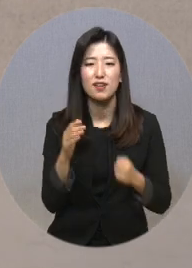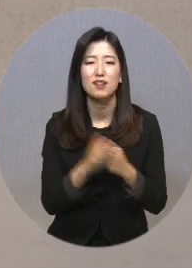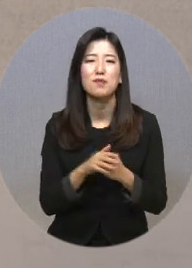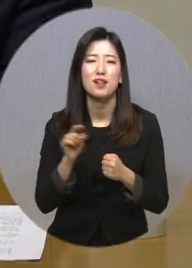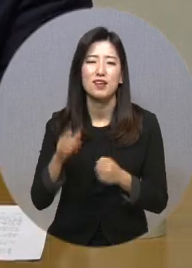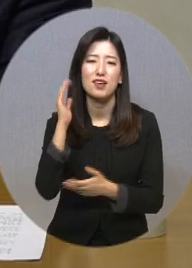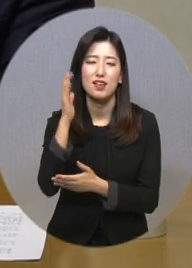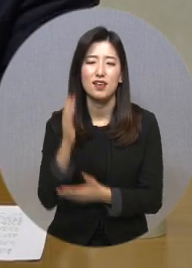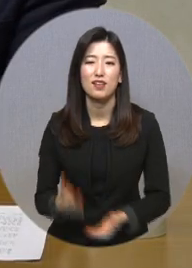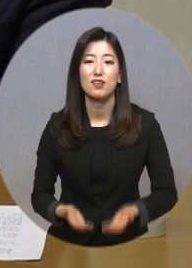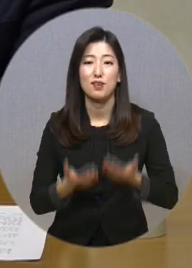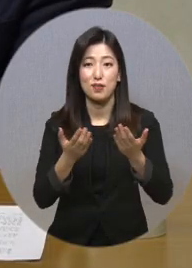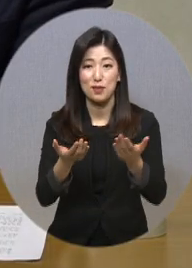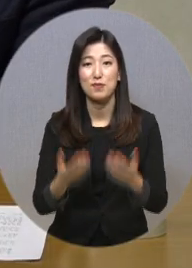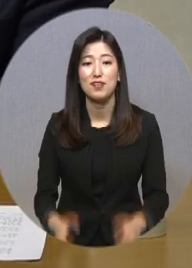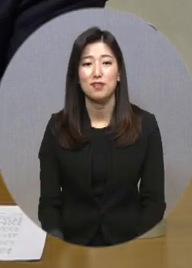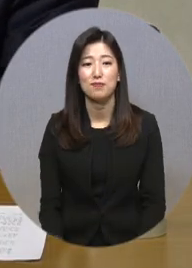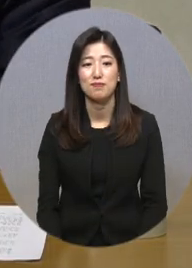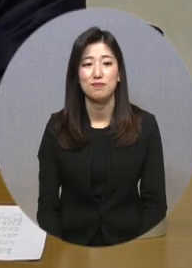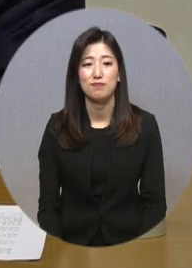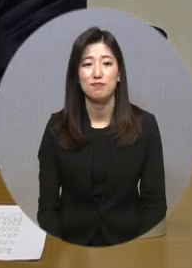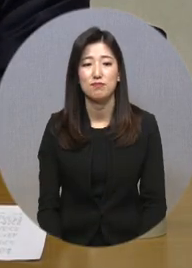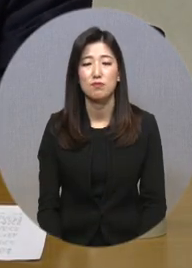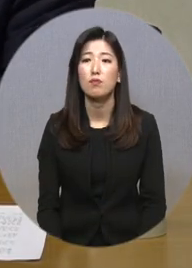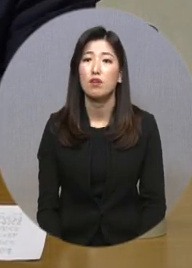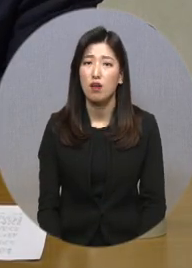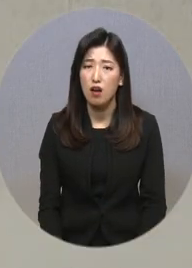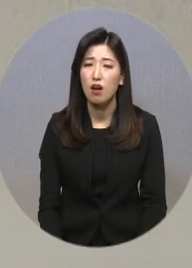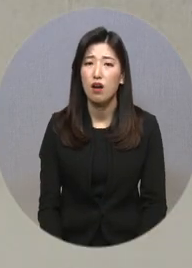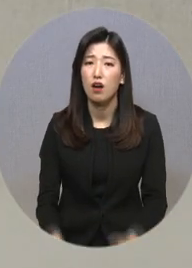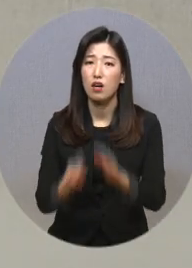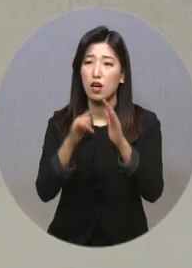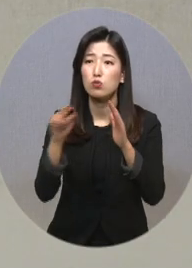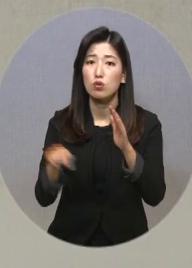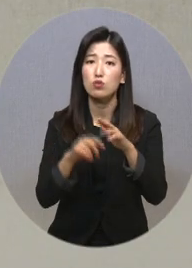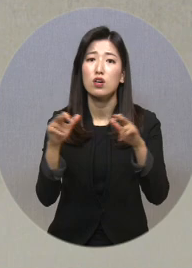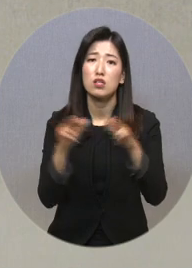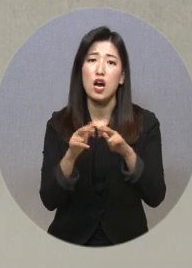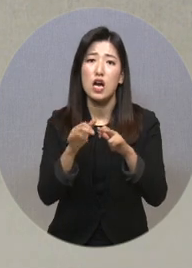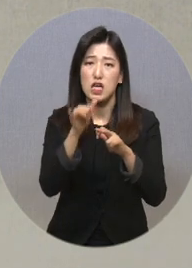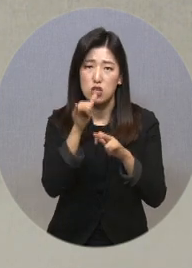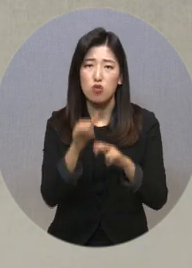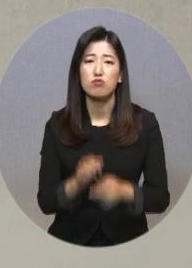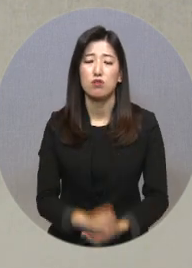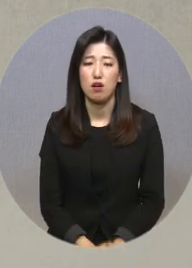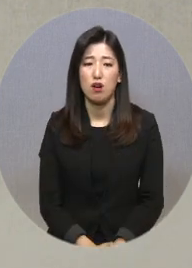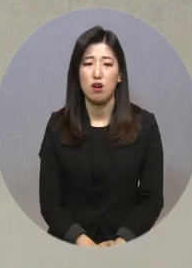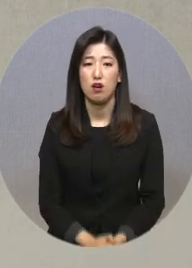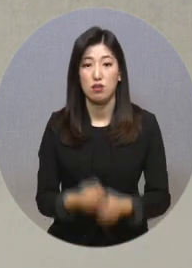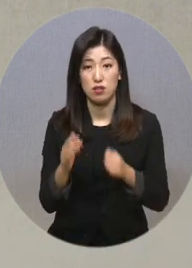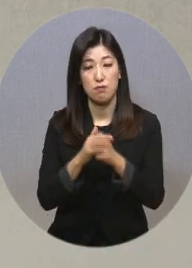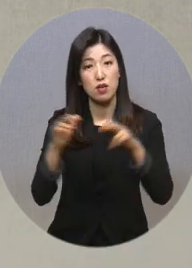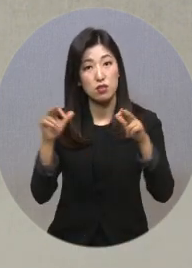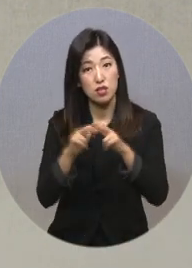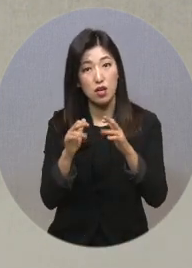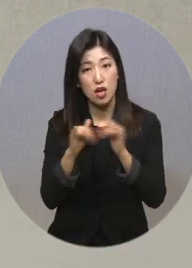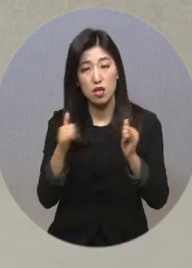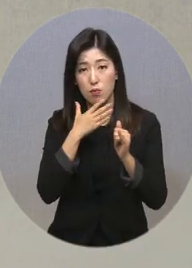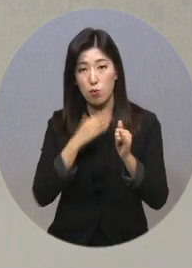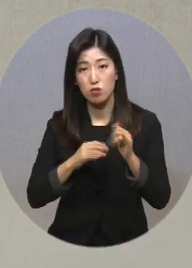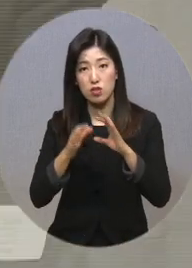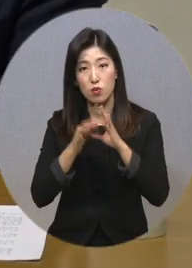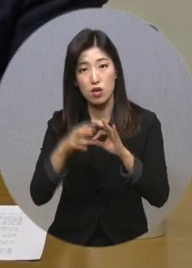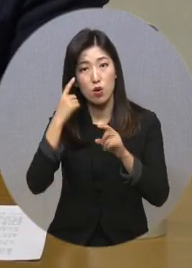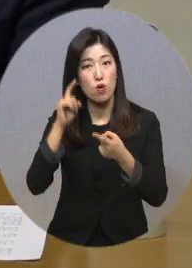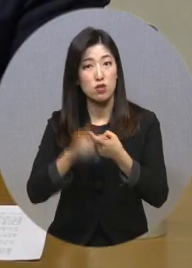드렸습니다. 아, 가족 중에 장애인이 계셨네요. 네. 그래서 회장님께서는 장애인의 복지에 대한 관심이 굉장히 많으셨는